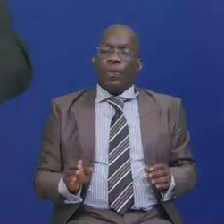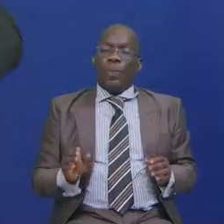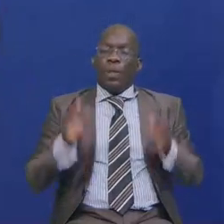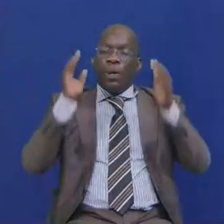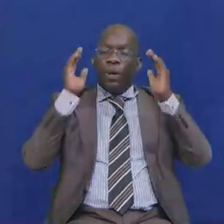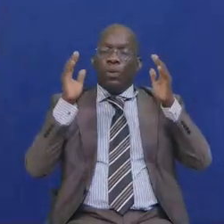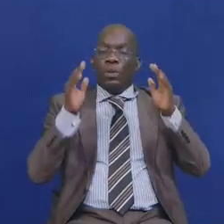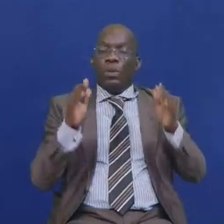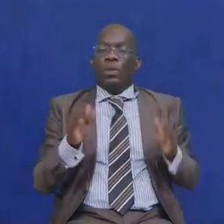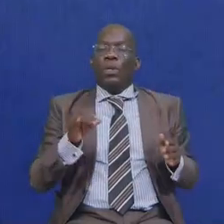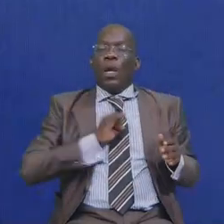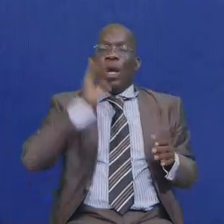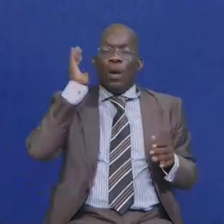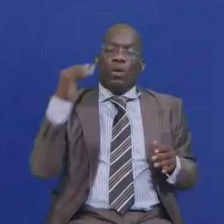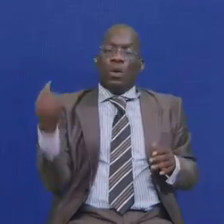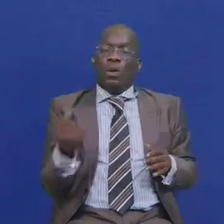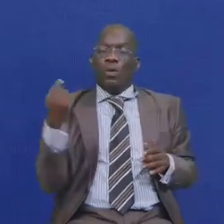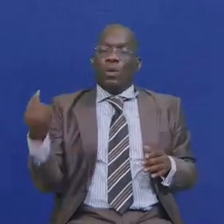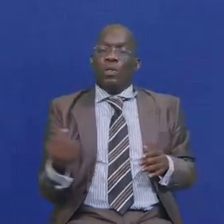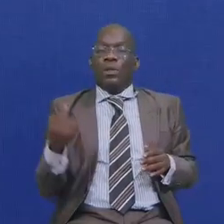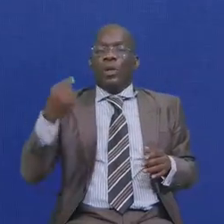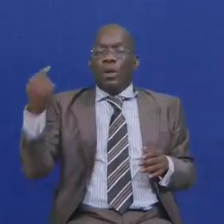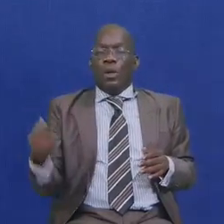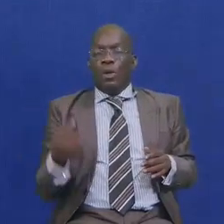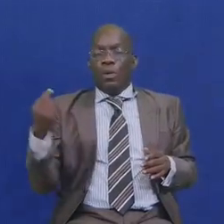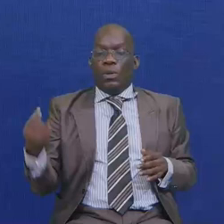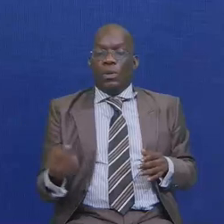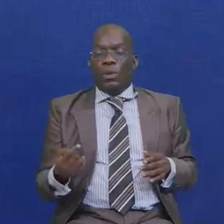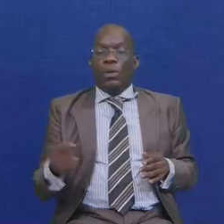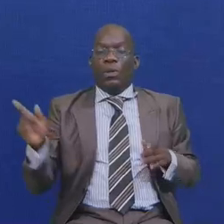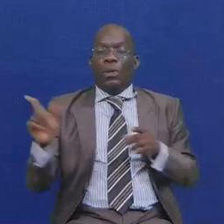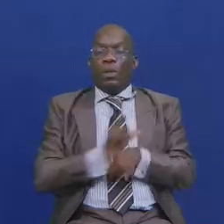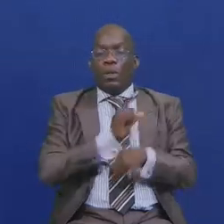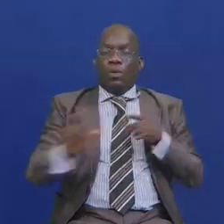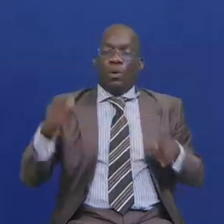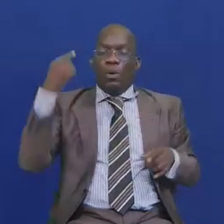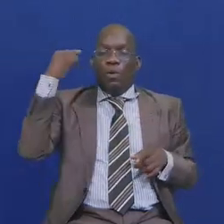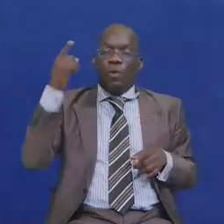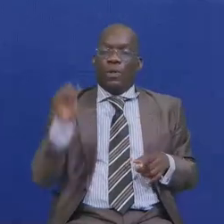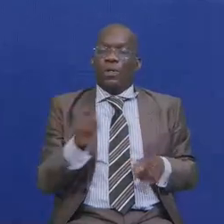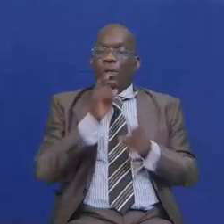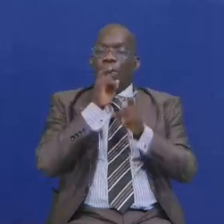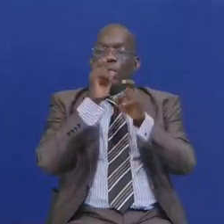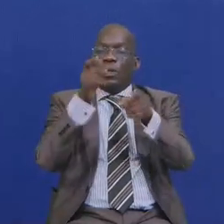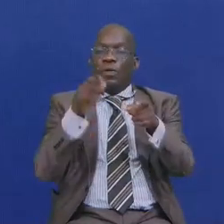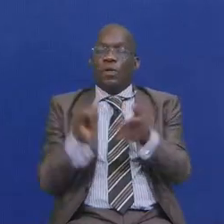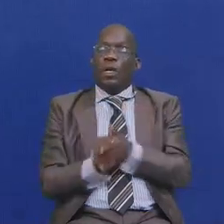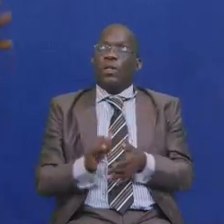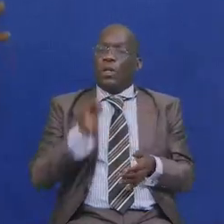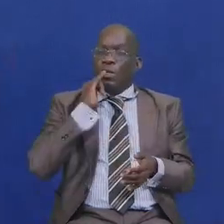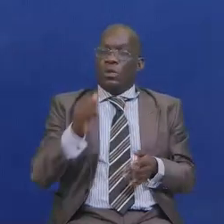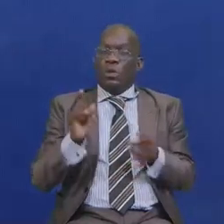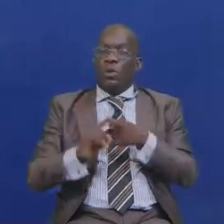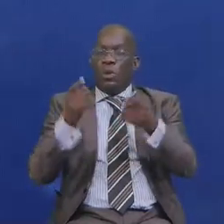consacré, je vais toujours travailler pour les récompenses qui